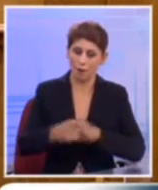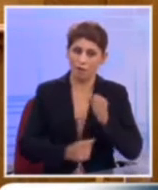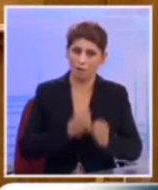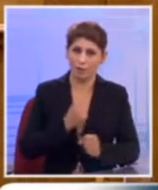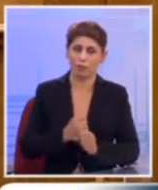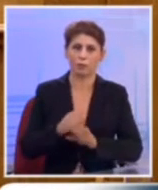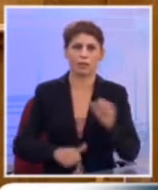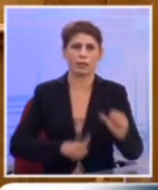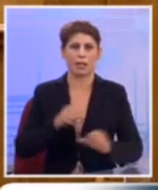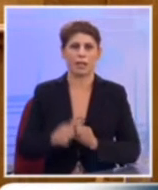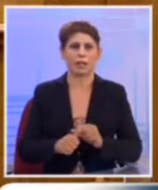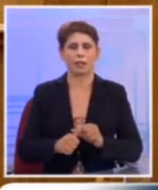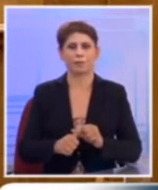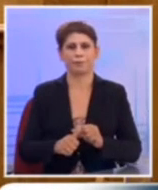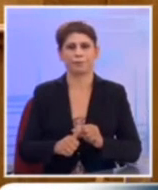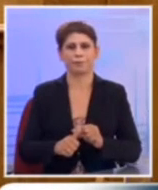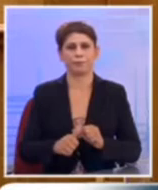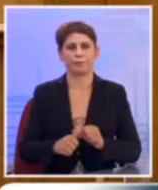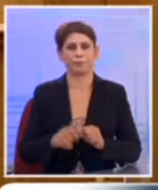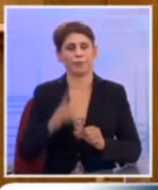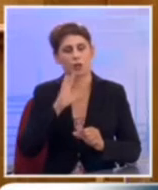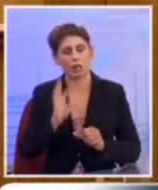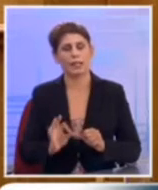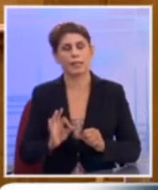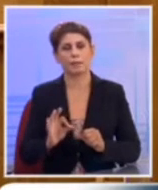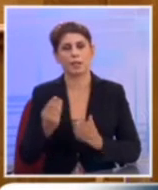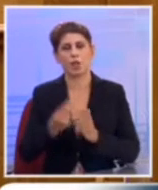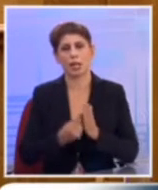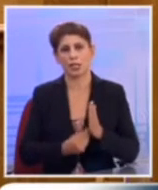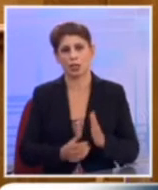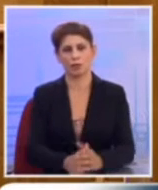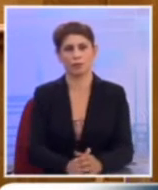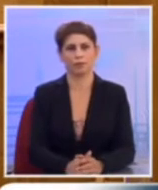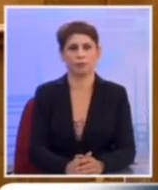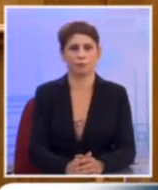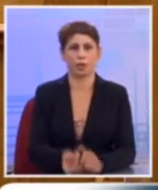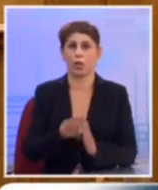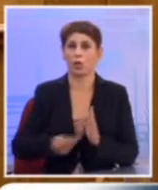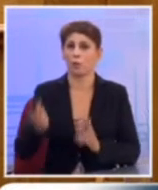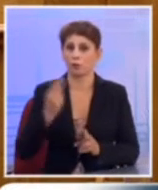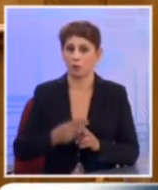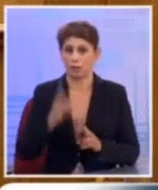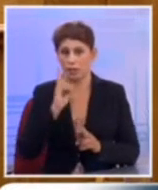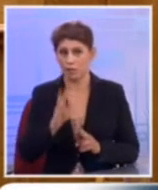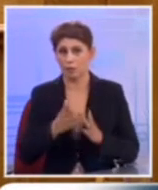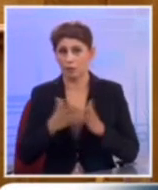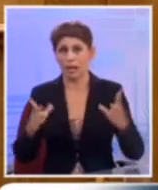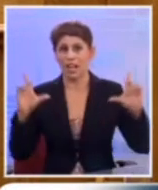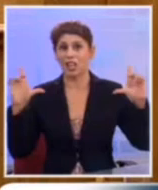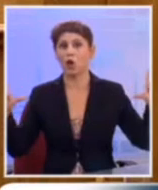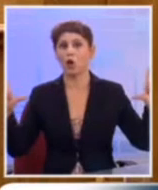την αλλαγή των αντικειμενικών αξιών. Αλλά το σημαντικότερο, για να βλέπουμε τη μεγάλη